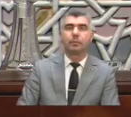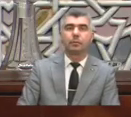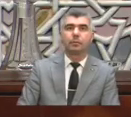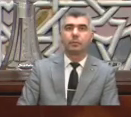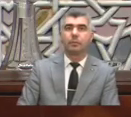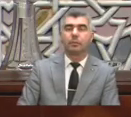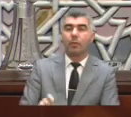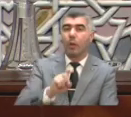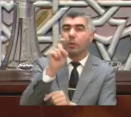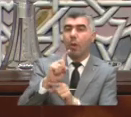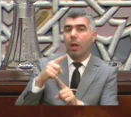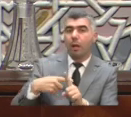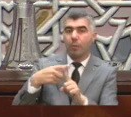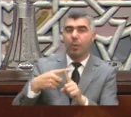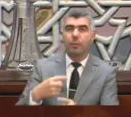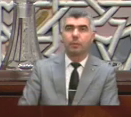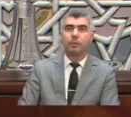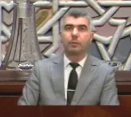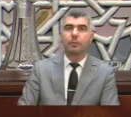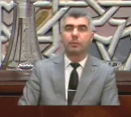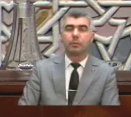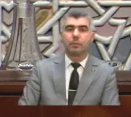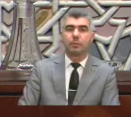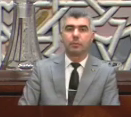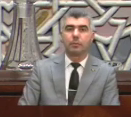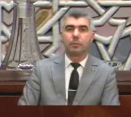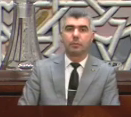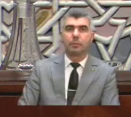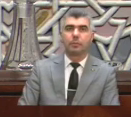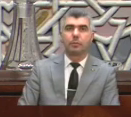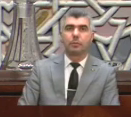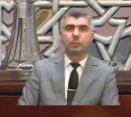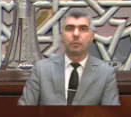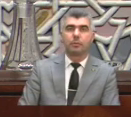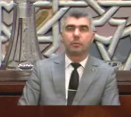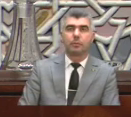هل هناك من تعقيبات أخرى إضافية في هذا الموضوع؟